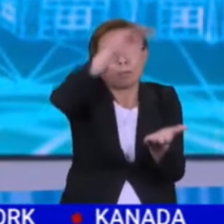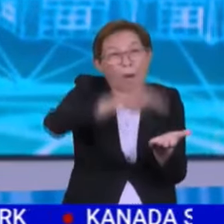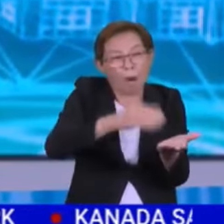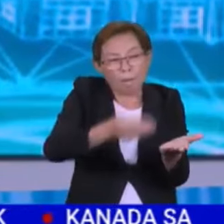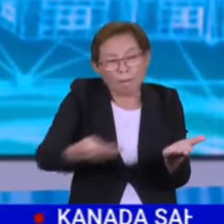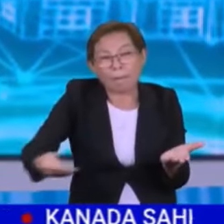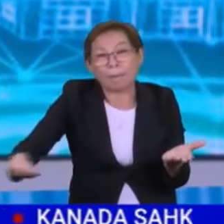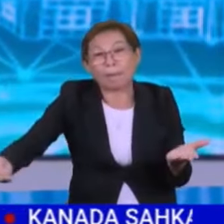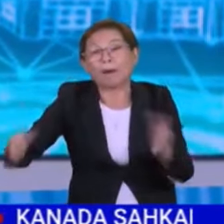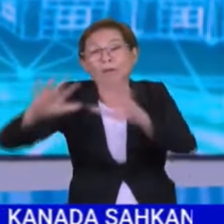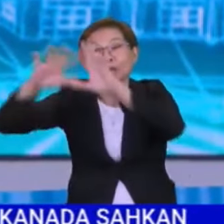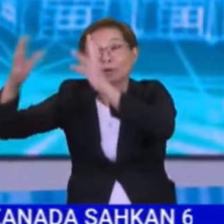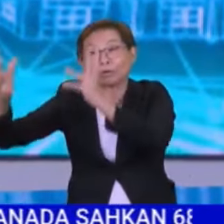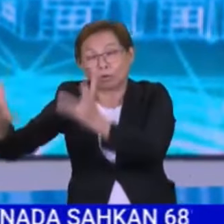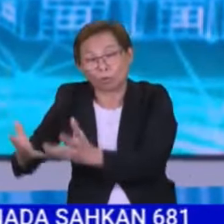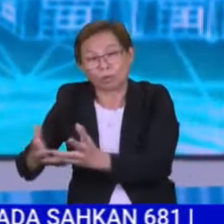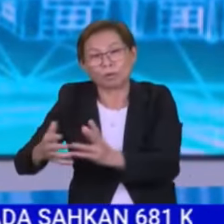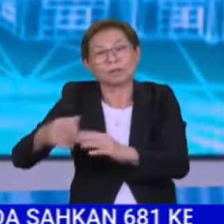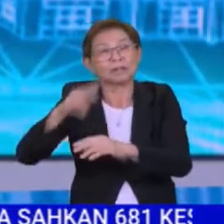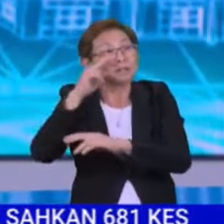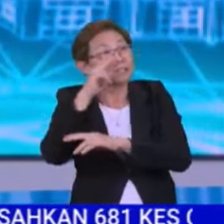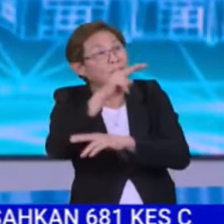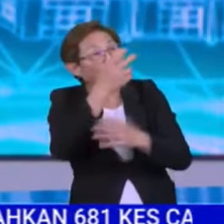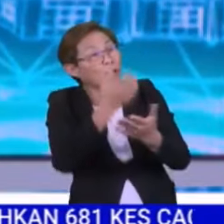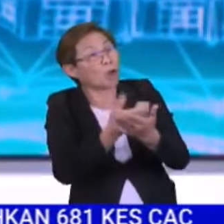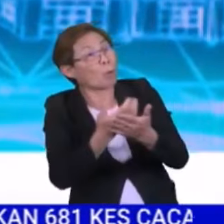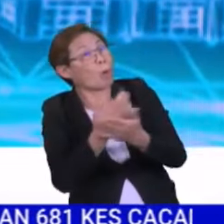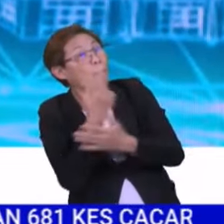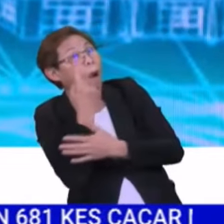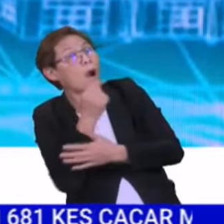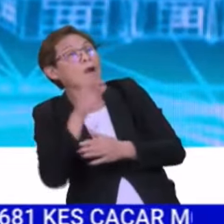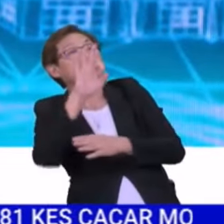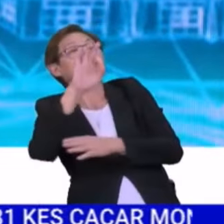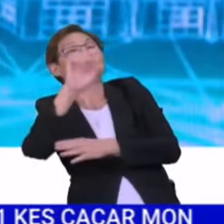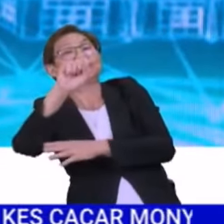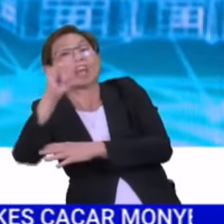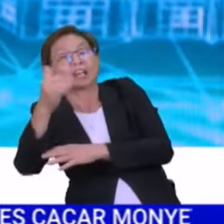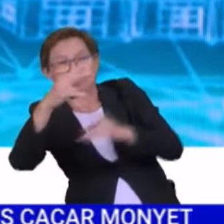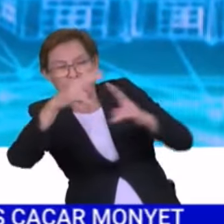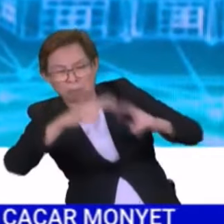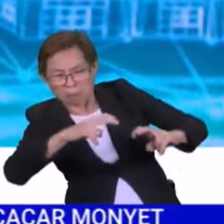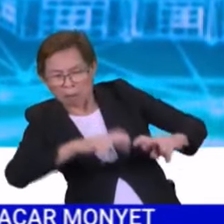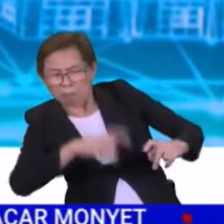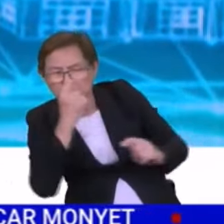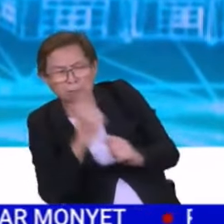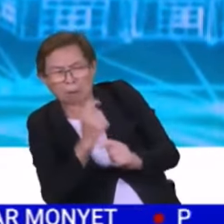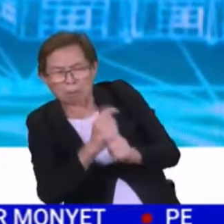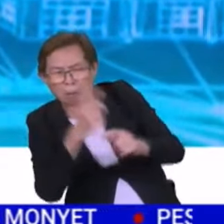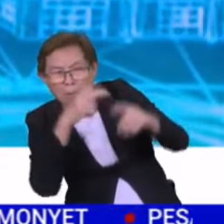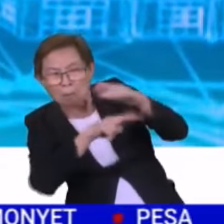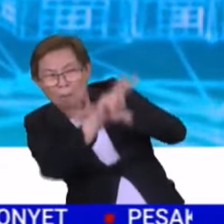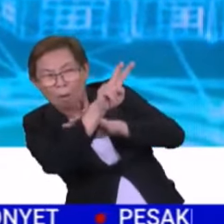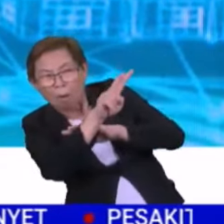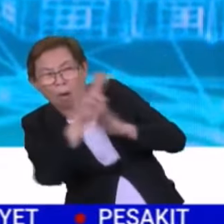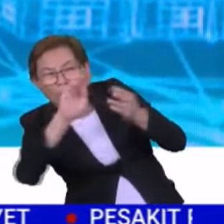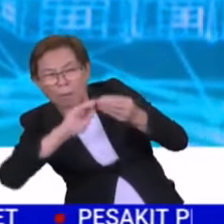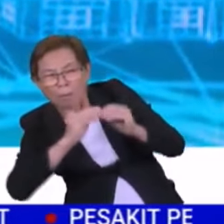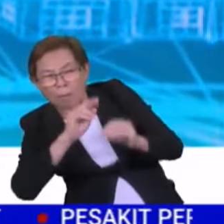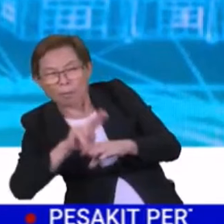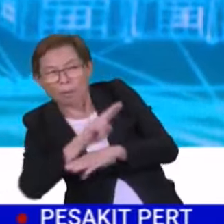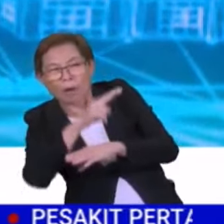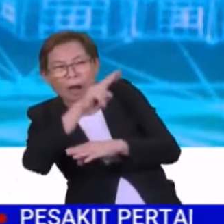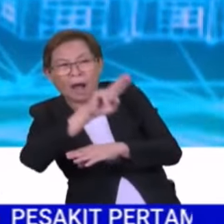komoditi Global menerusi tinjauan ekonomi terbarunya Firma penyelidikan itu mengekalkan ujuran pura the indeks harga